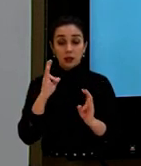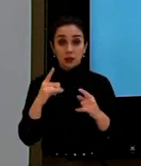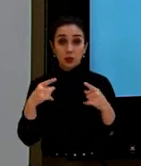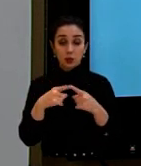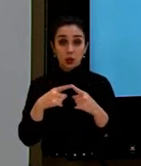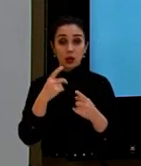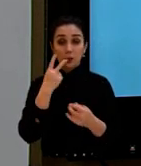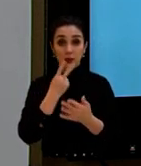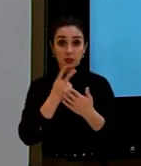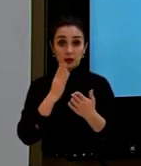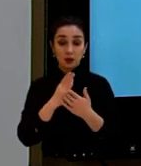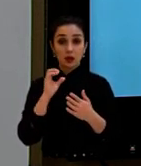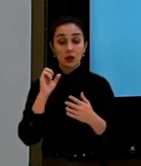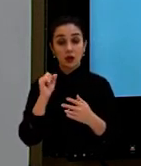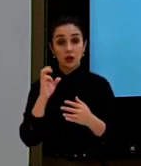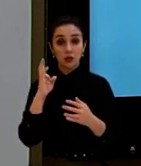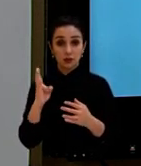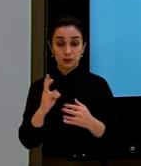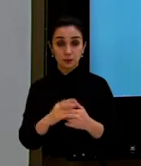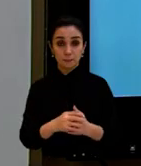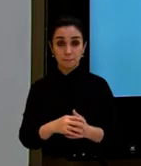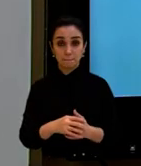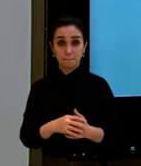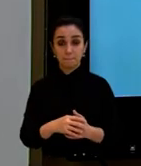N-угольника, обозначается буквой АН.